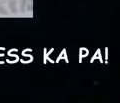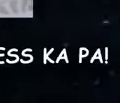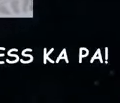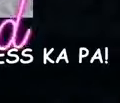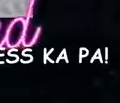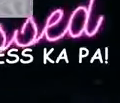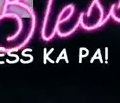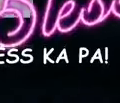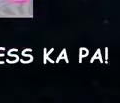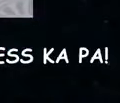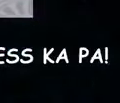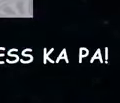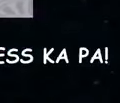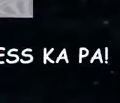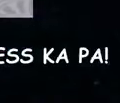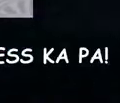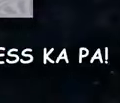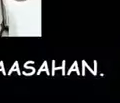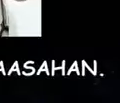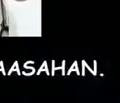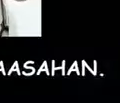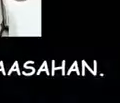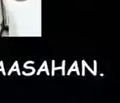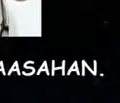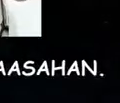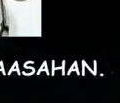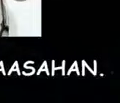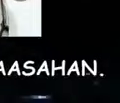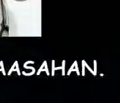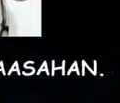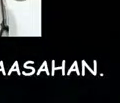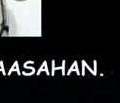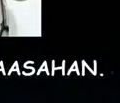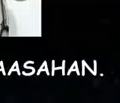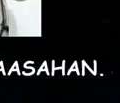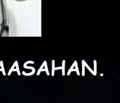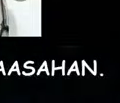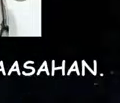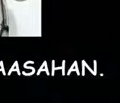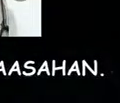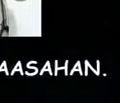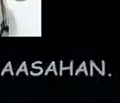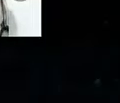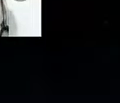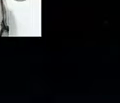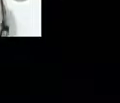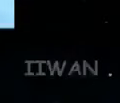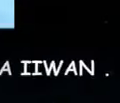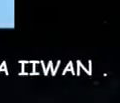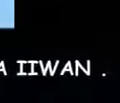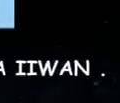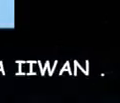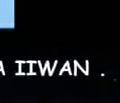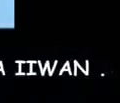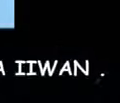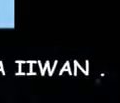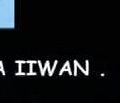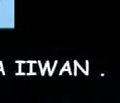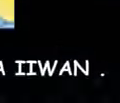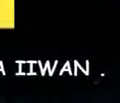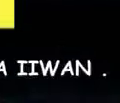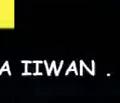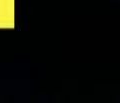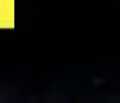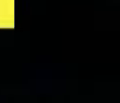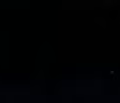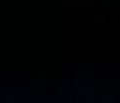Nag-enjoy at natuto na, nag-bless ka pa. Impormasyong pangkalusugan maaasahan. Umulat umaraw,